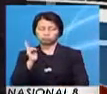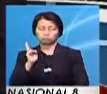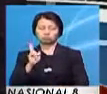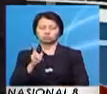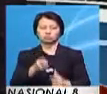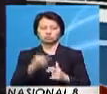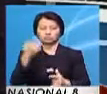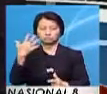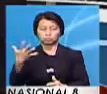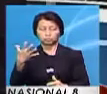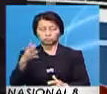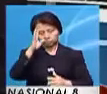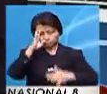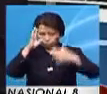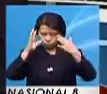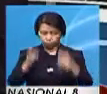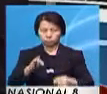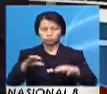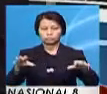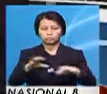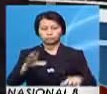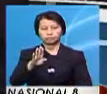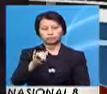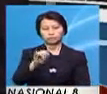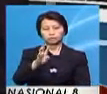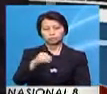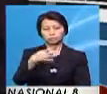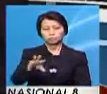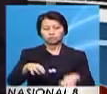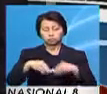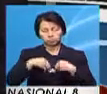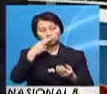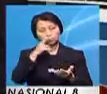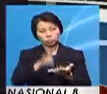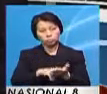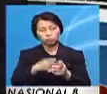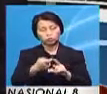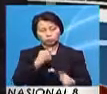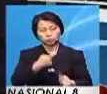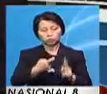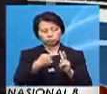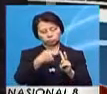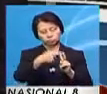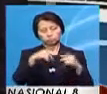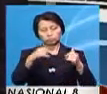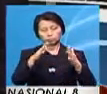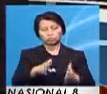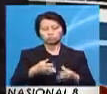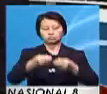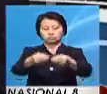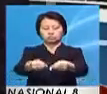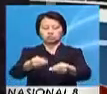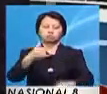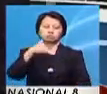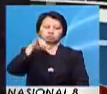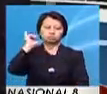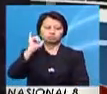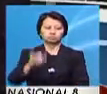Mei depan. Keputusan ini dibuat BAM selepas menerima surat daripada kedua-dua pemain semalam.